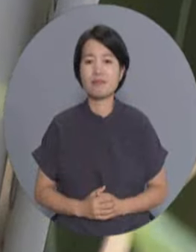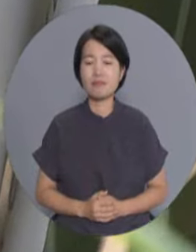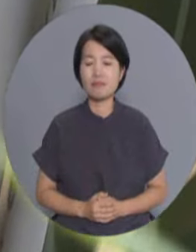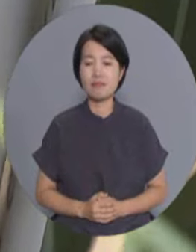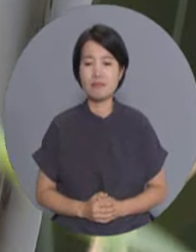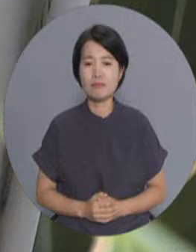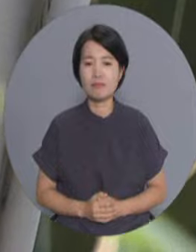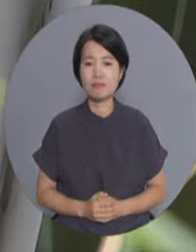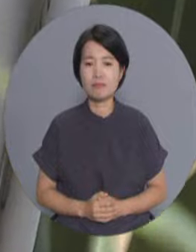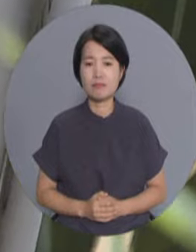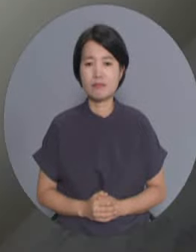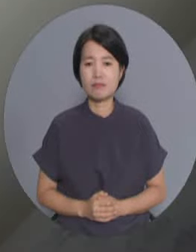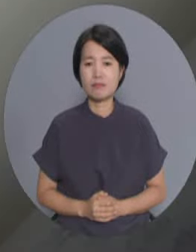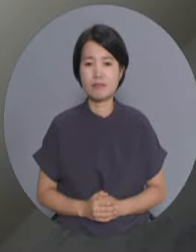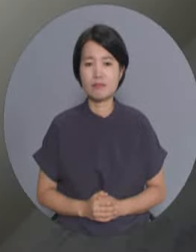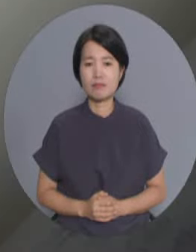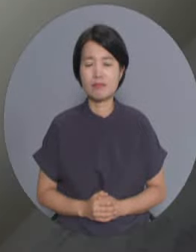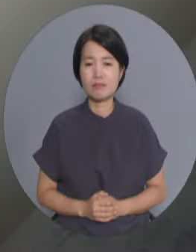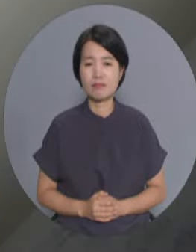최황지입니다.